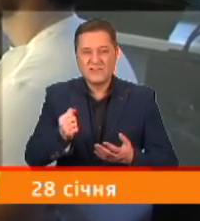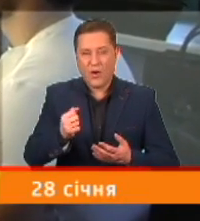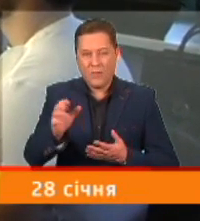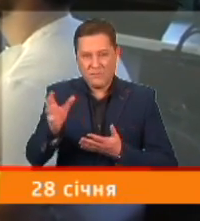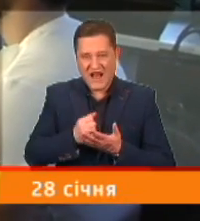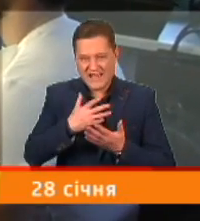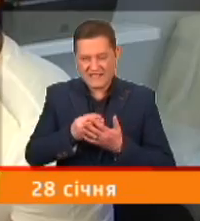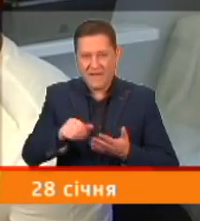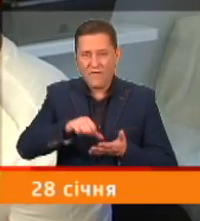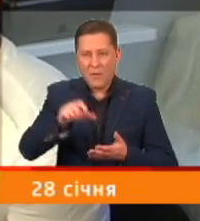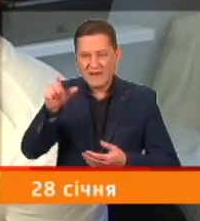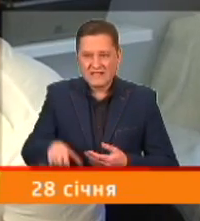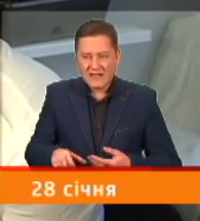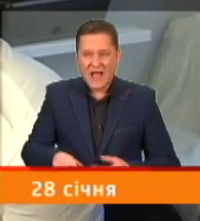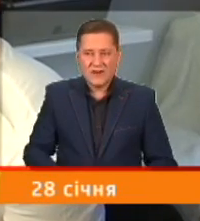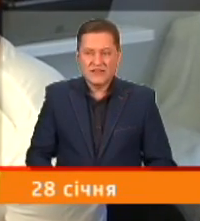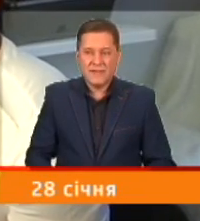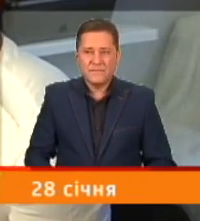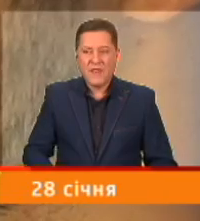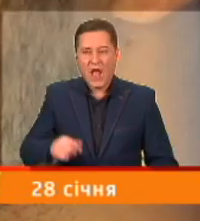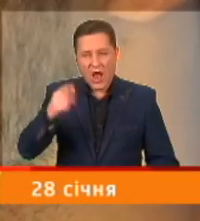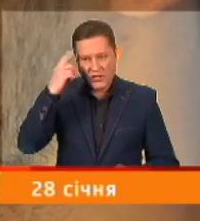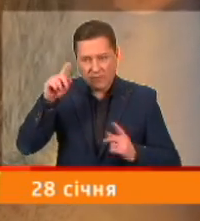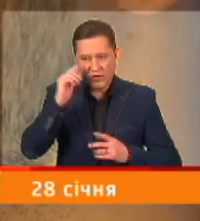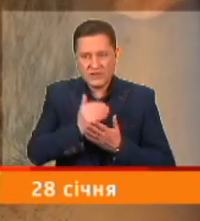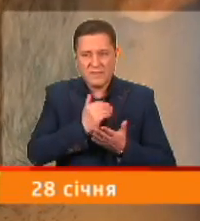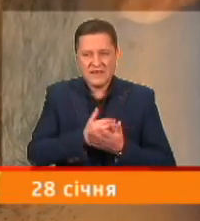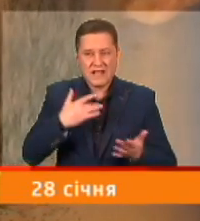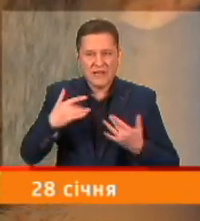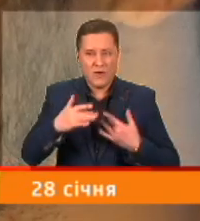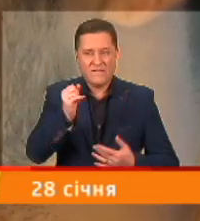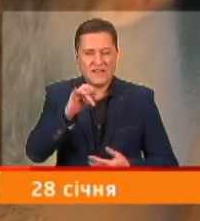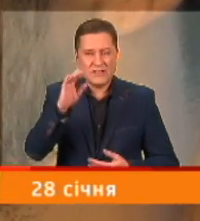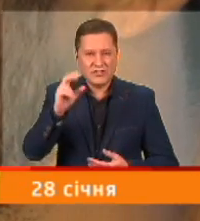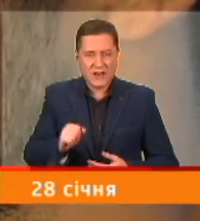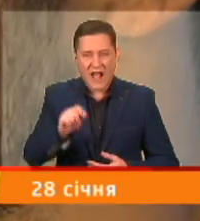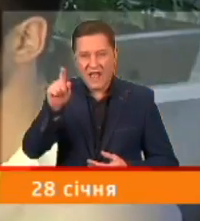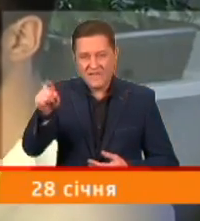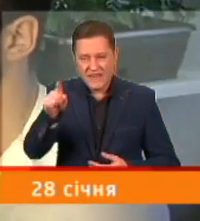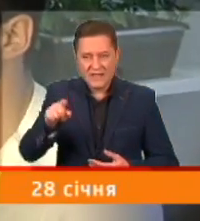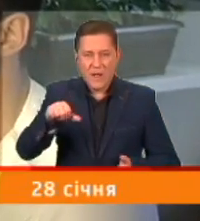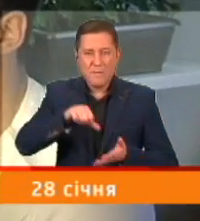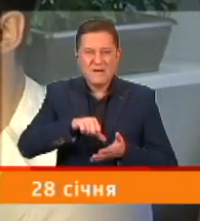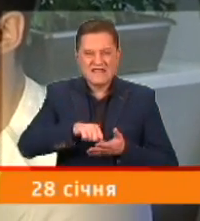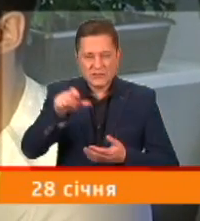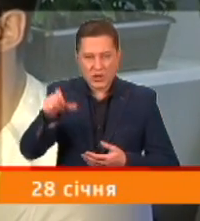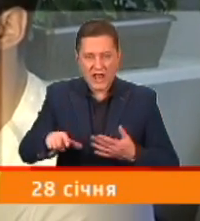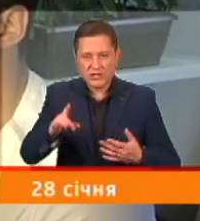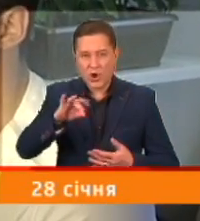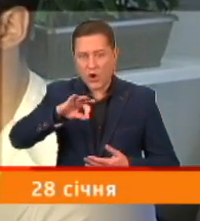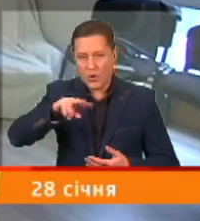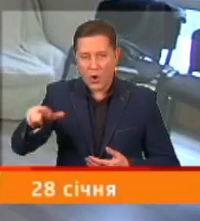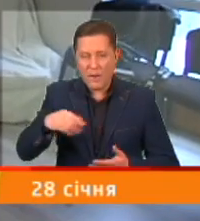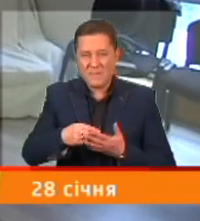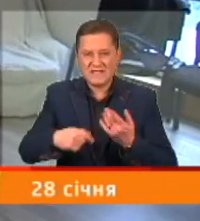почуттями і не боятися імпровізації. Творчий принцип актора Андрія Фединчика. В серіалі «За вітриною» його персонаж теж успішний бізнесмен.